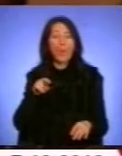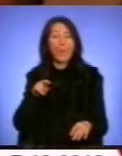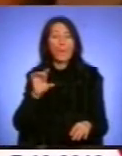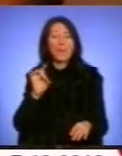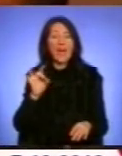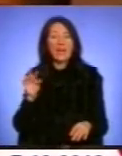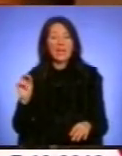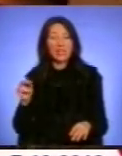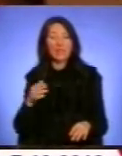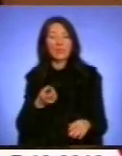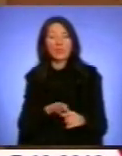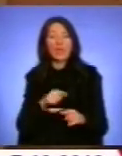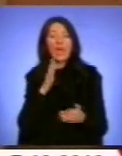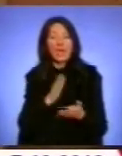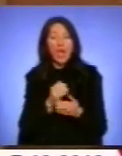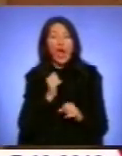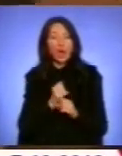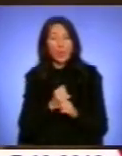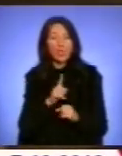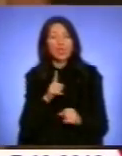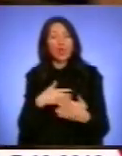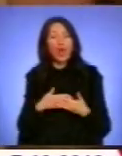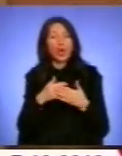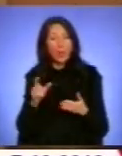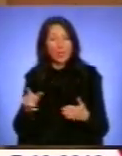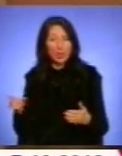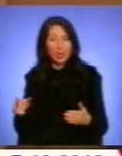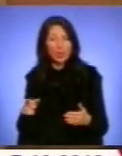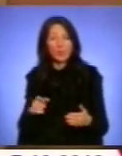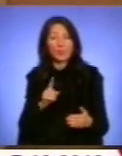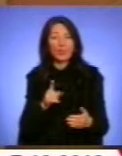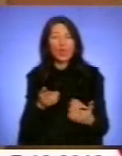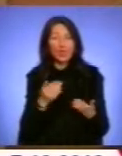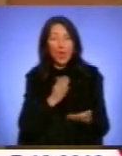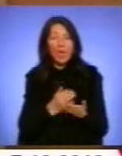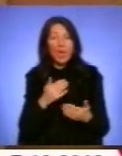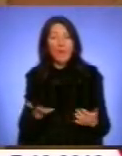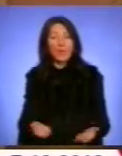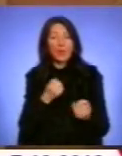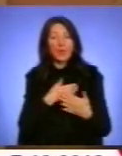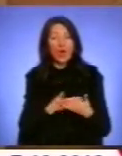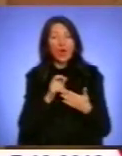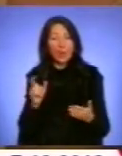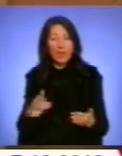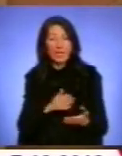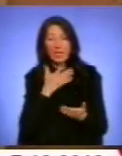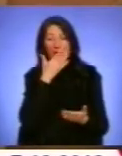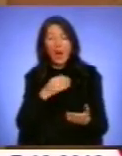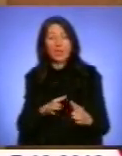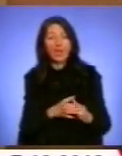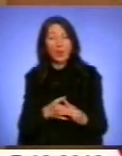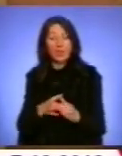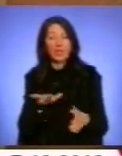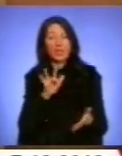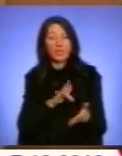органах місцевого самоврядування – це є робота з громадою. Чому так? Якщо є підтримка громади, є гарний колектив в